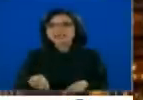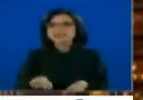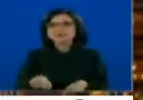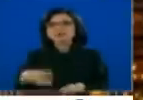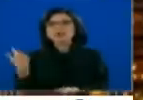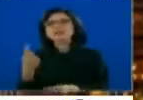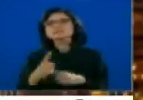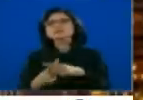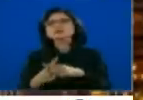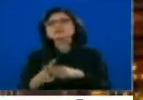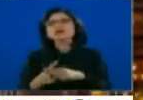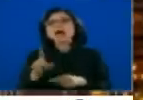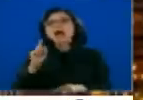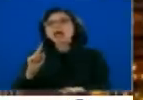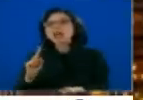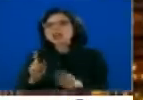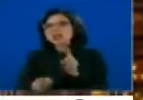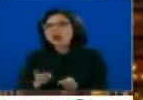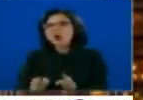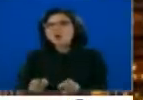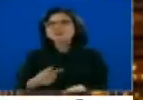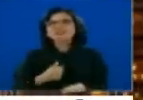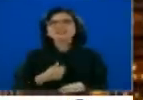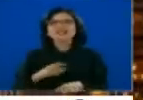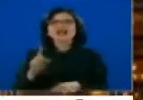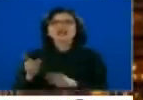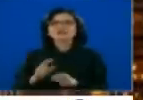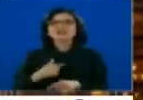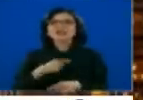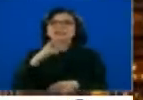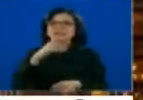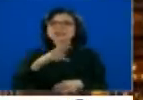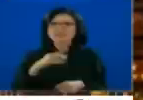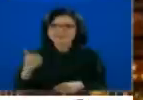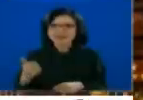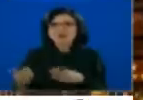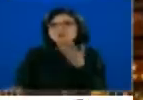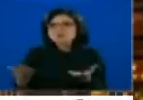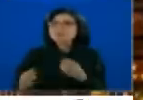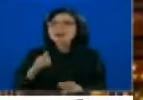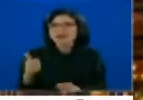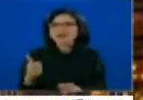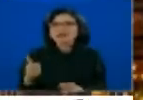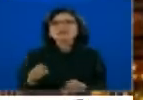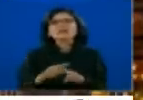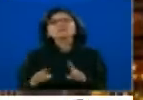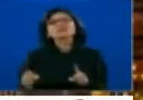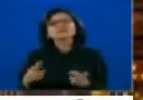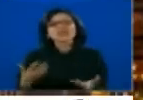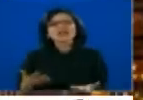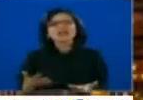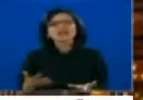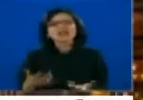positif tadi Andaikan saja dilakukan dengan cara-cara dan tujuan yang baik mungkin baik tetapi sayangnya itu